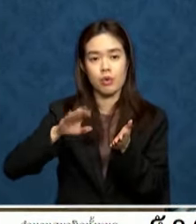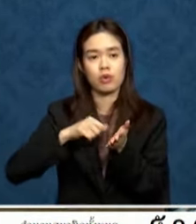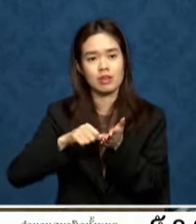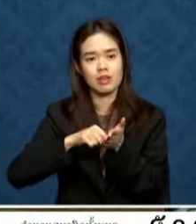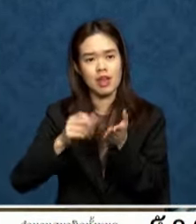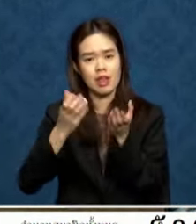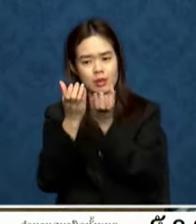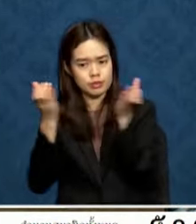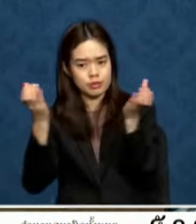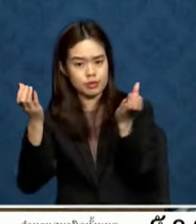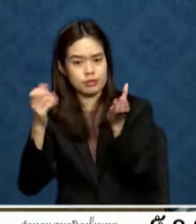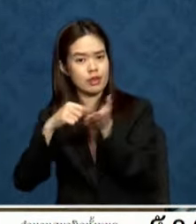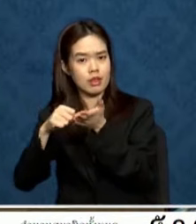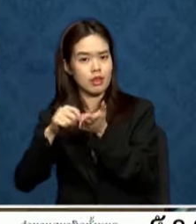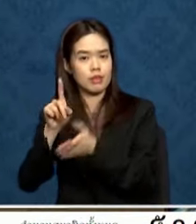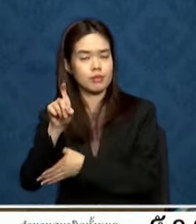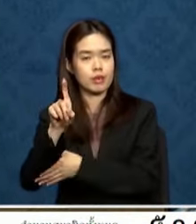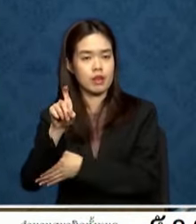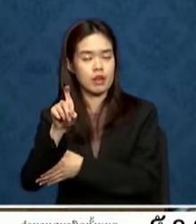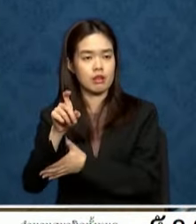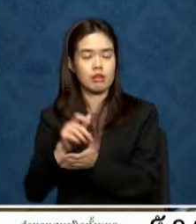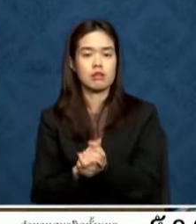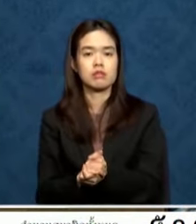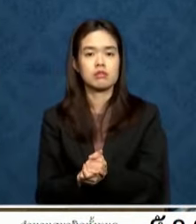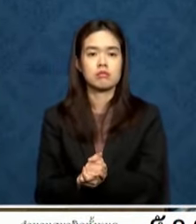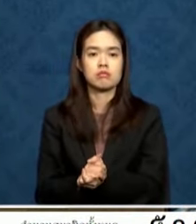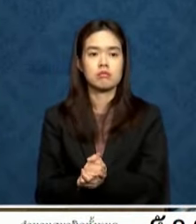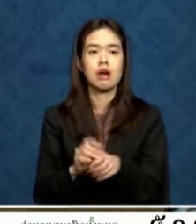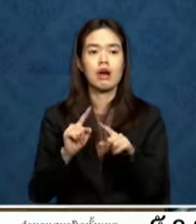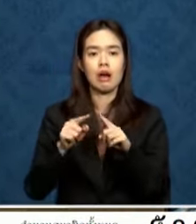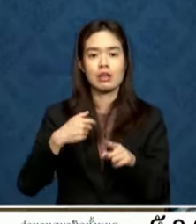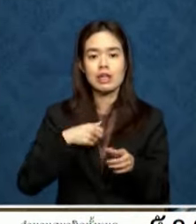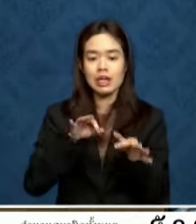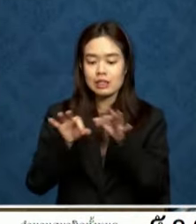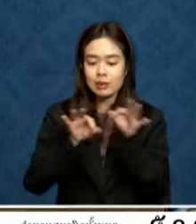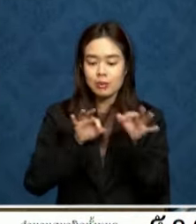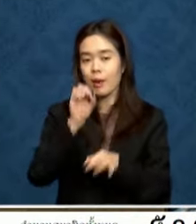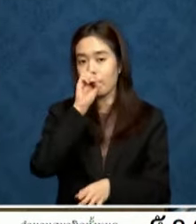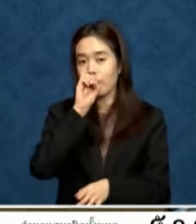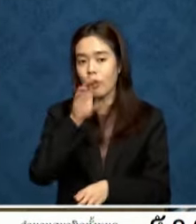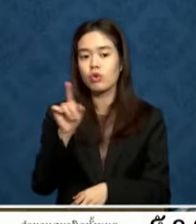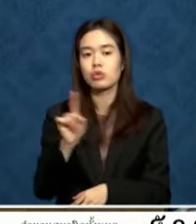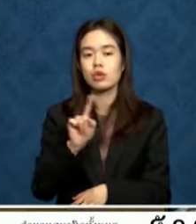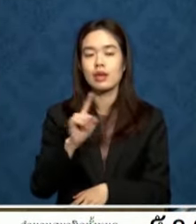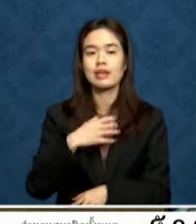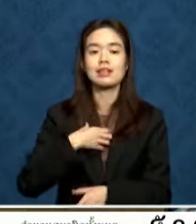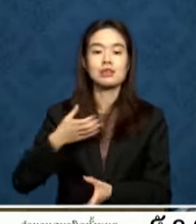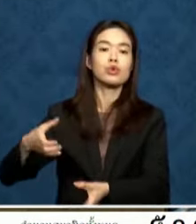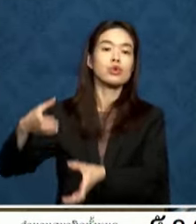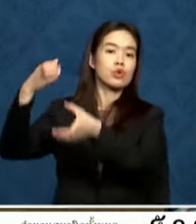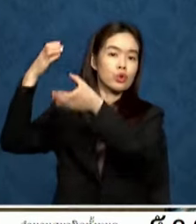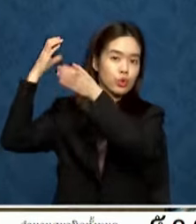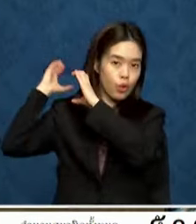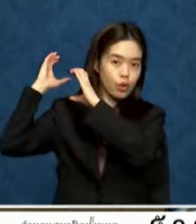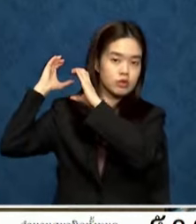รรมนูญไม่ได้คำตอบในเรื่องนี้ครับก็คือต้องย้อนไปดูว่า